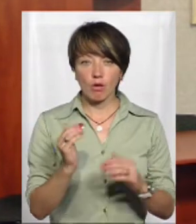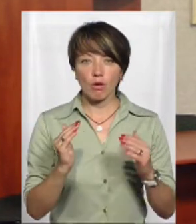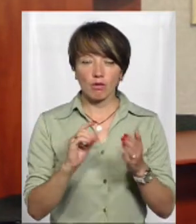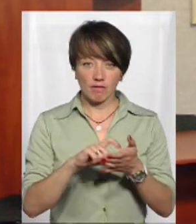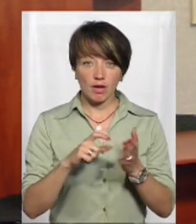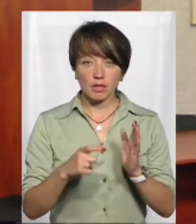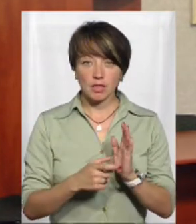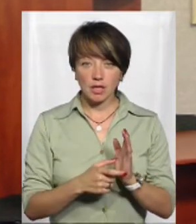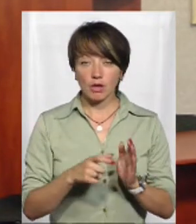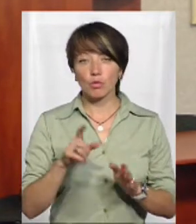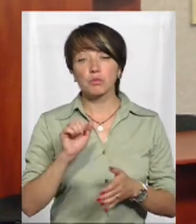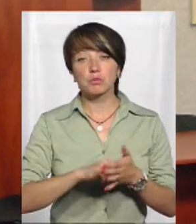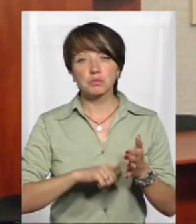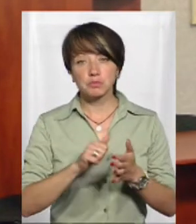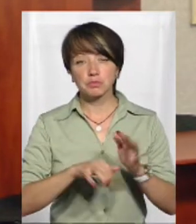це тим, що